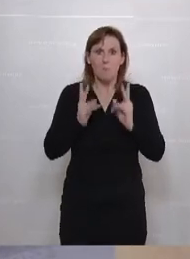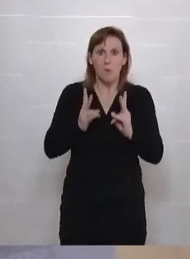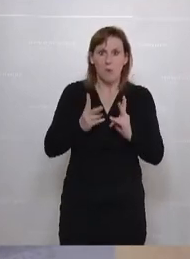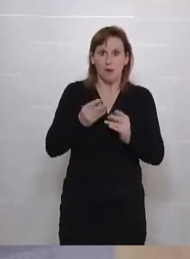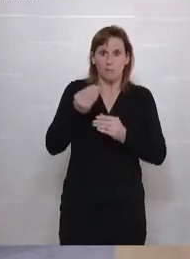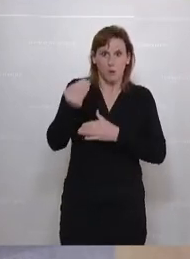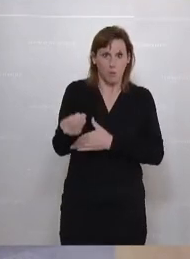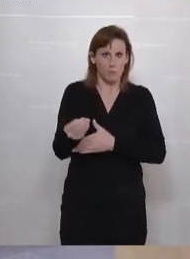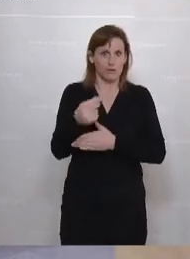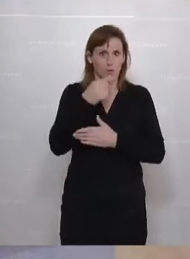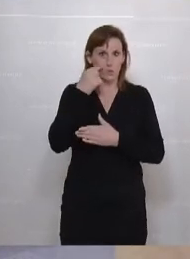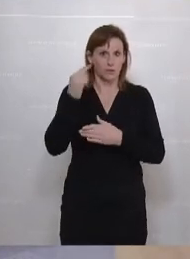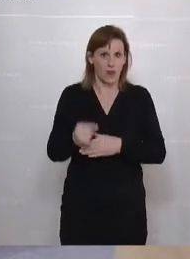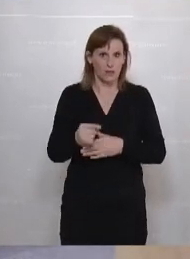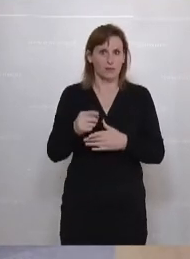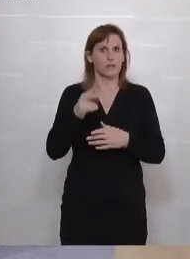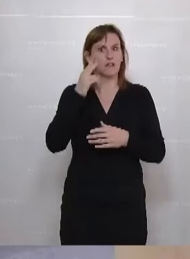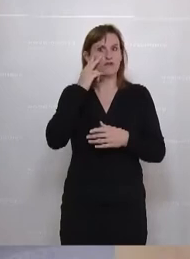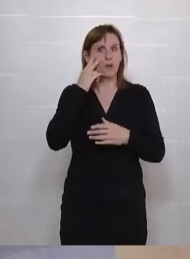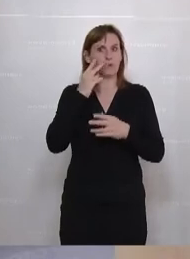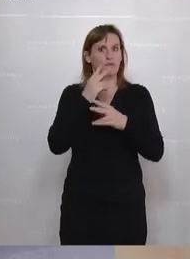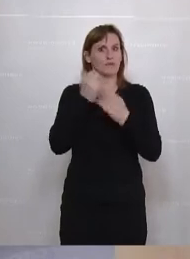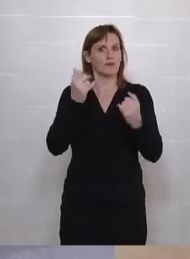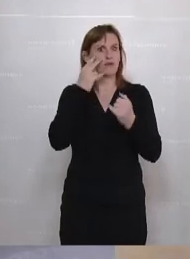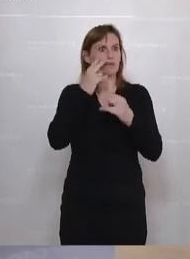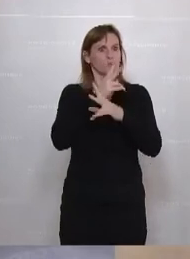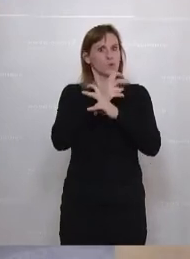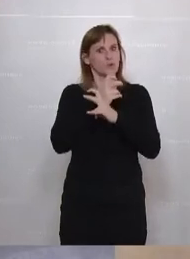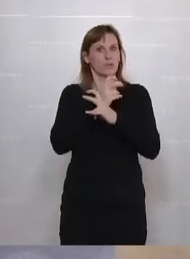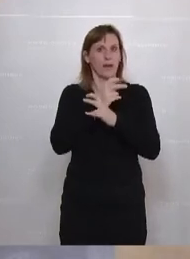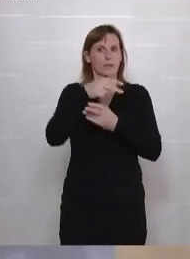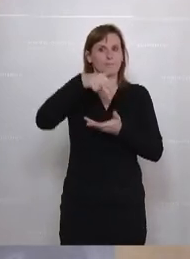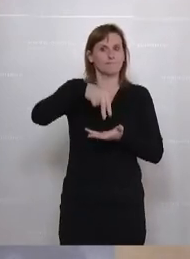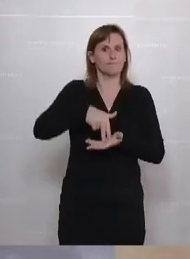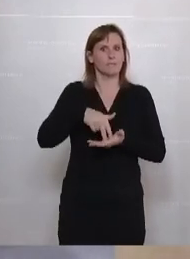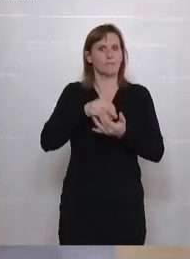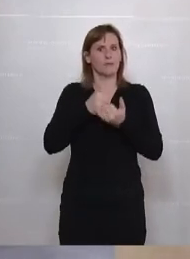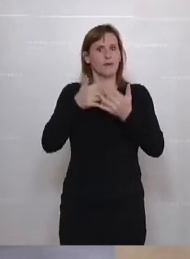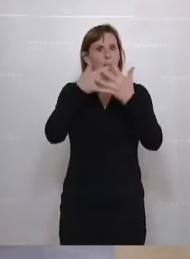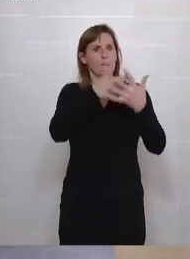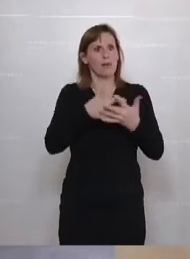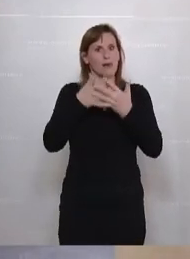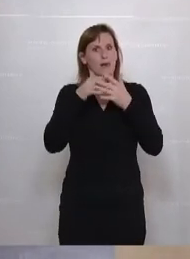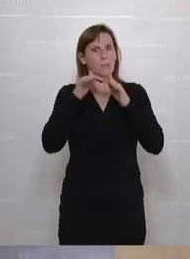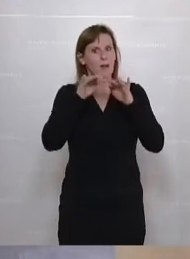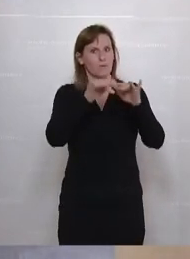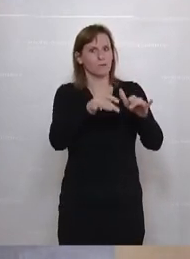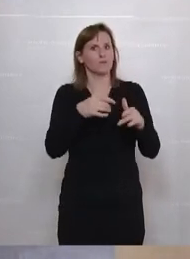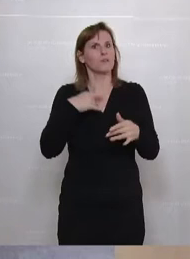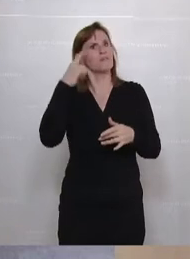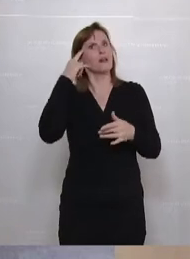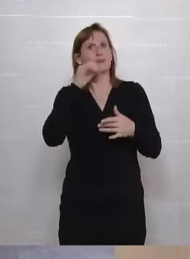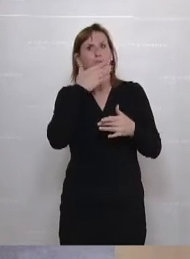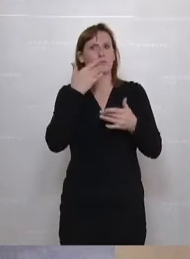eintreten. Und meine Frage wäre, wie die österreichische Bundesregierung hier versucht, auf die Vereinigten Staaten, ich weiß, ist das nicht so